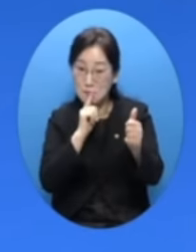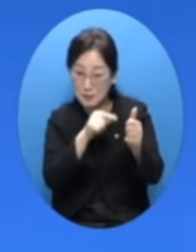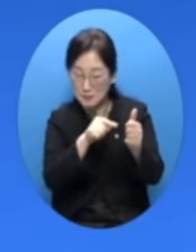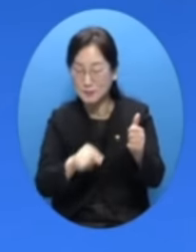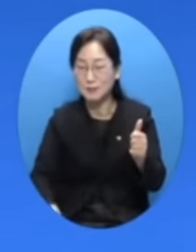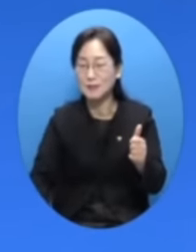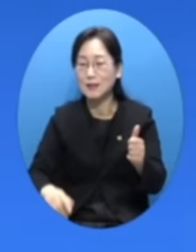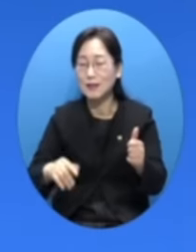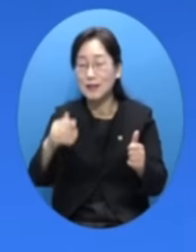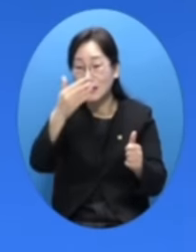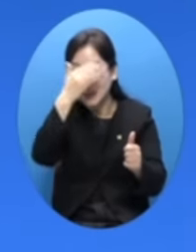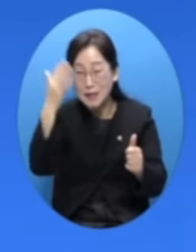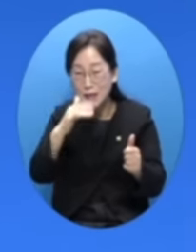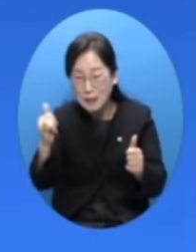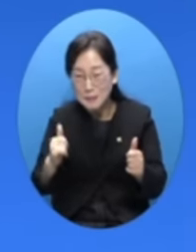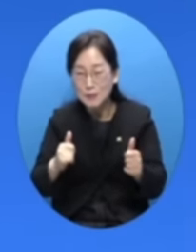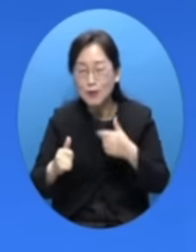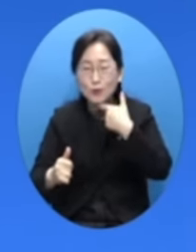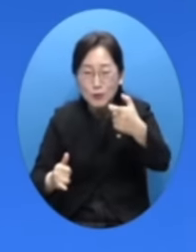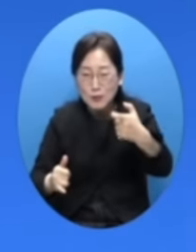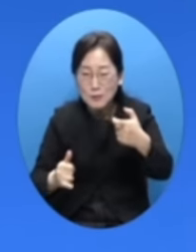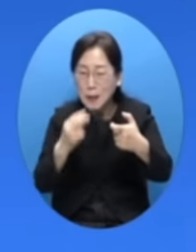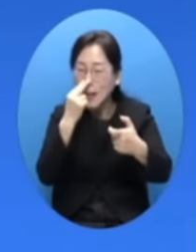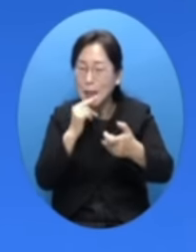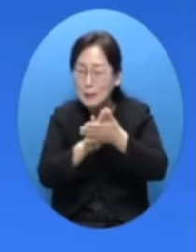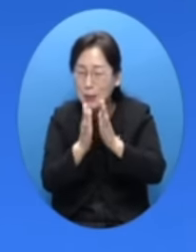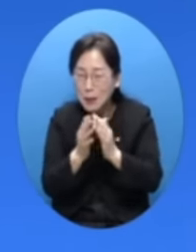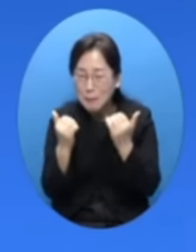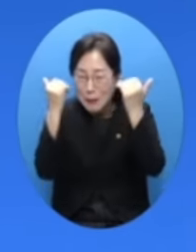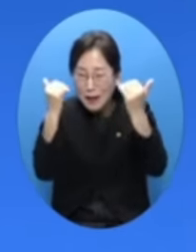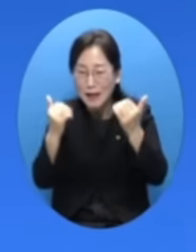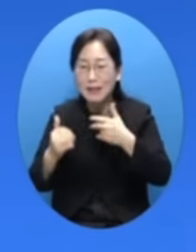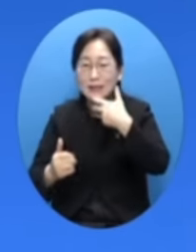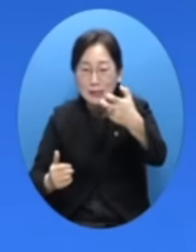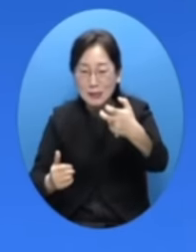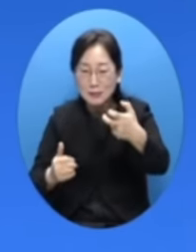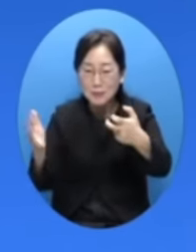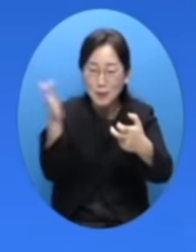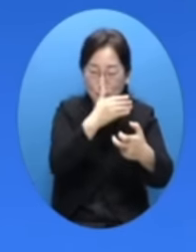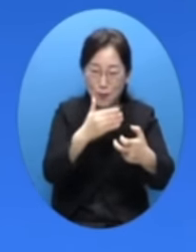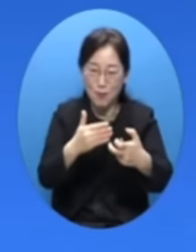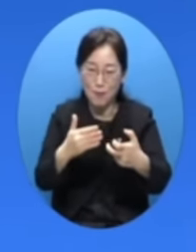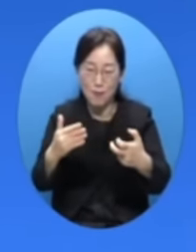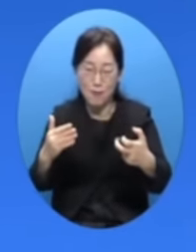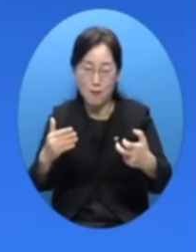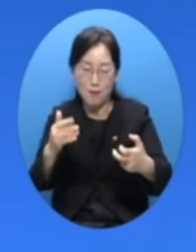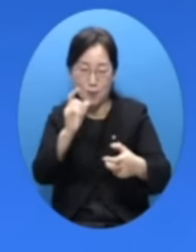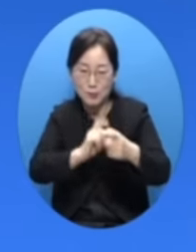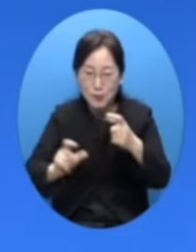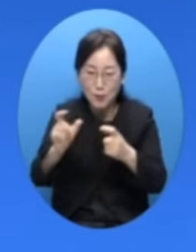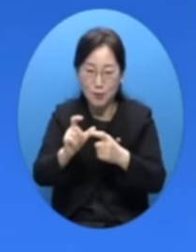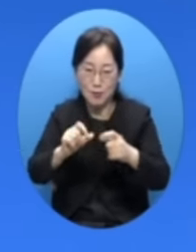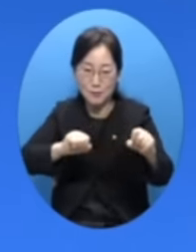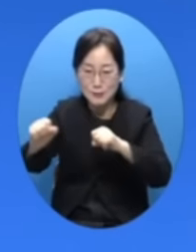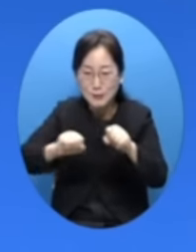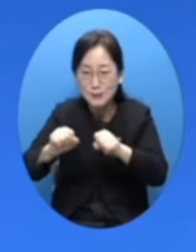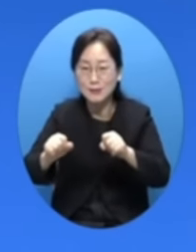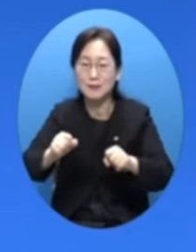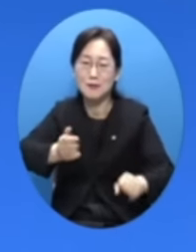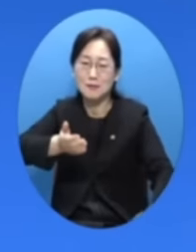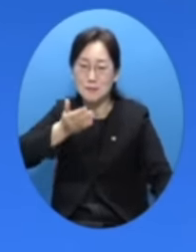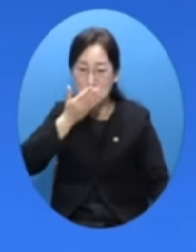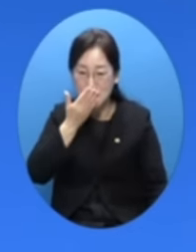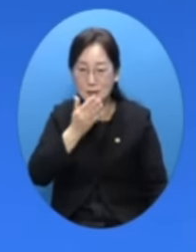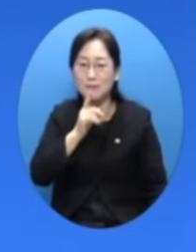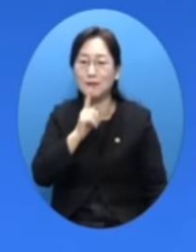60에 철이 들고 70이 돼야 그때부터 인생의 황금기가 열려서 그 맡겨진 일을 잘할 수 있다고 하는